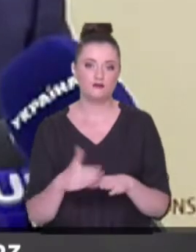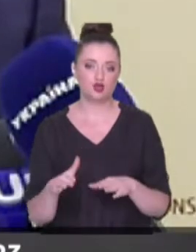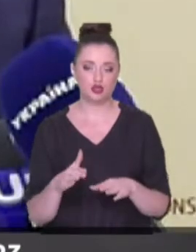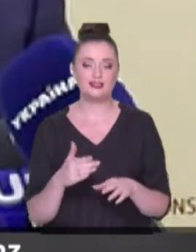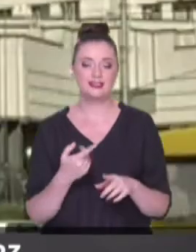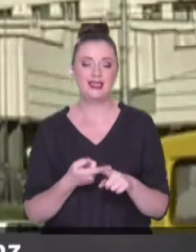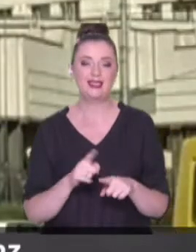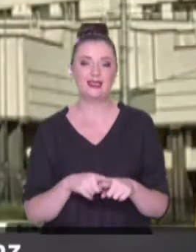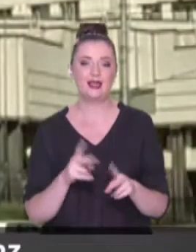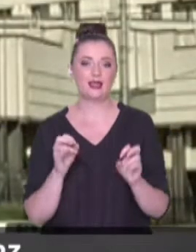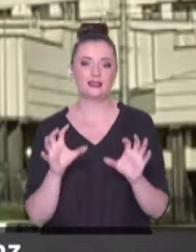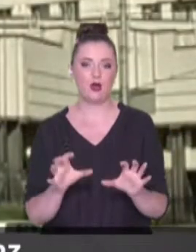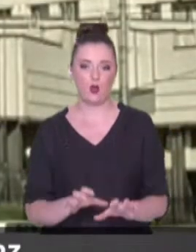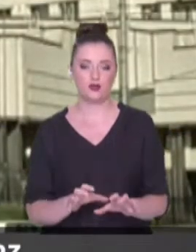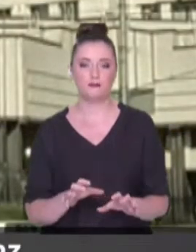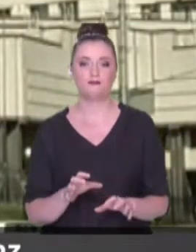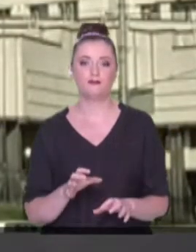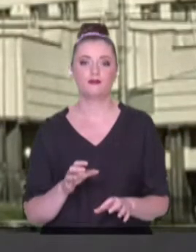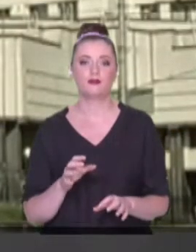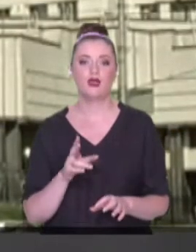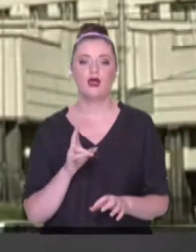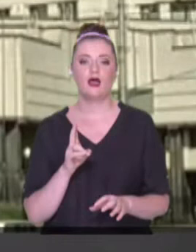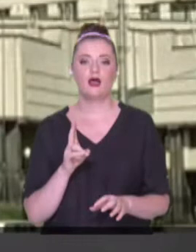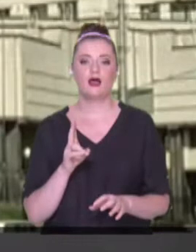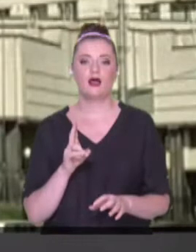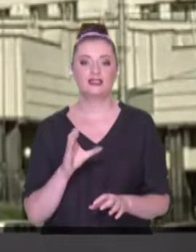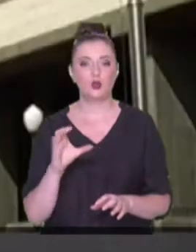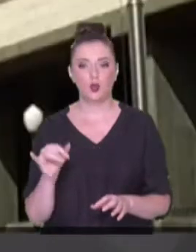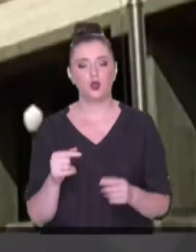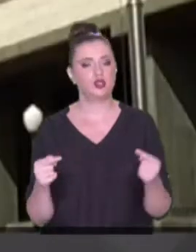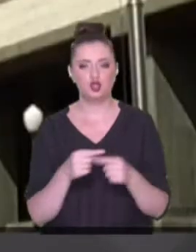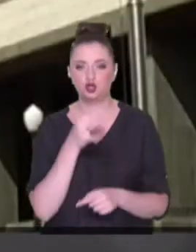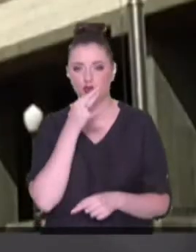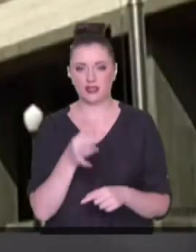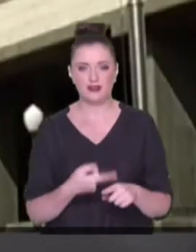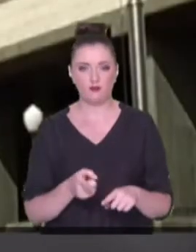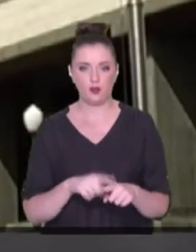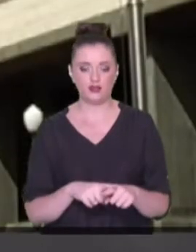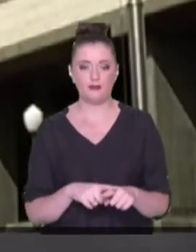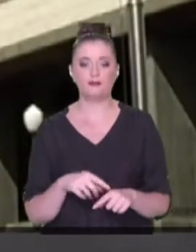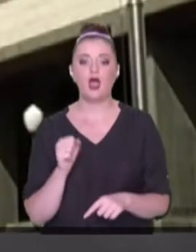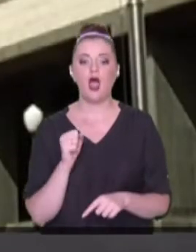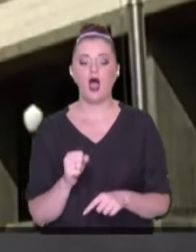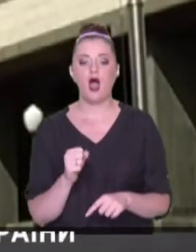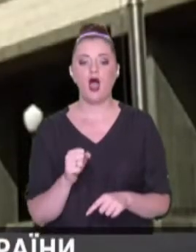незаконним. Абсолютно чітко касаційний адміністративний суд про це сказав. Те, що зараз у нас